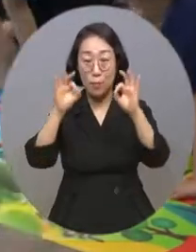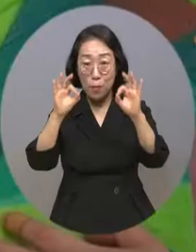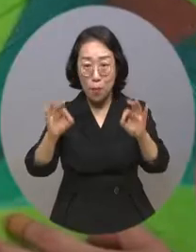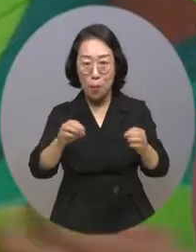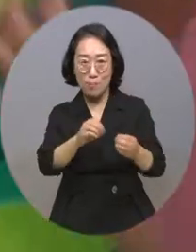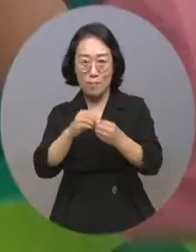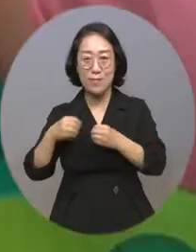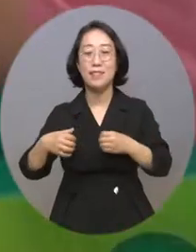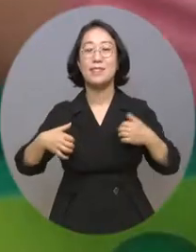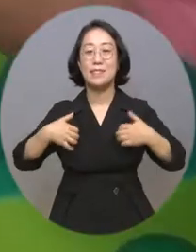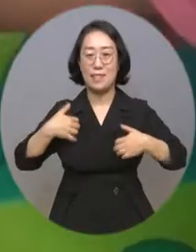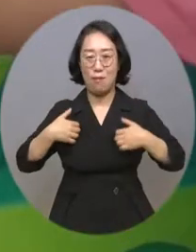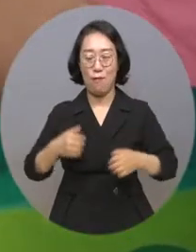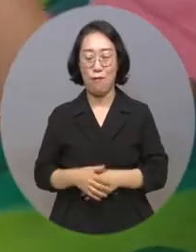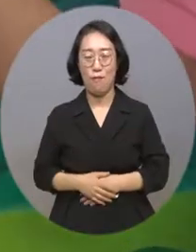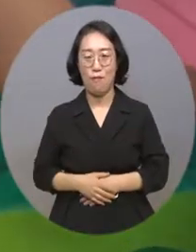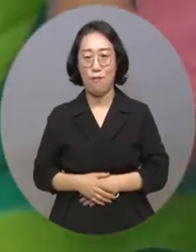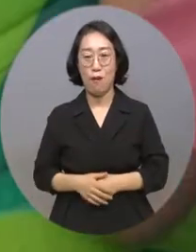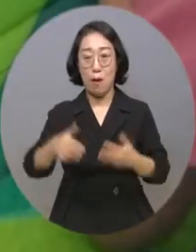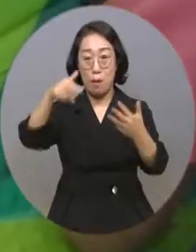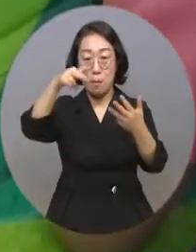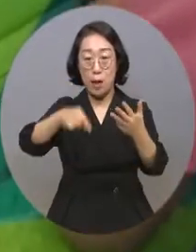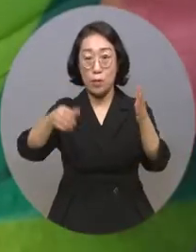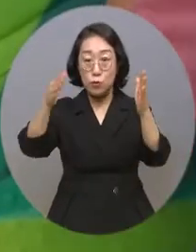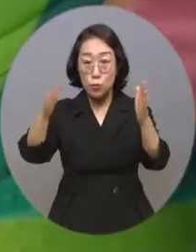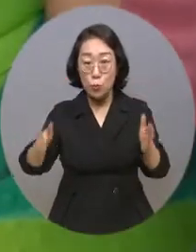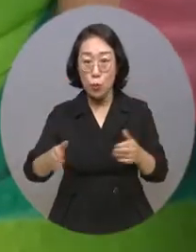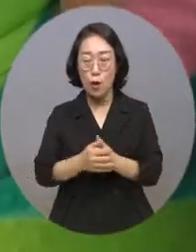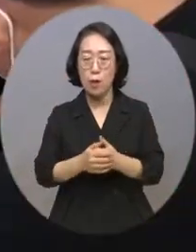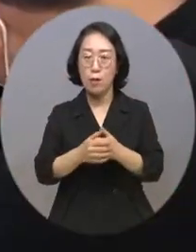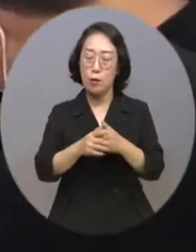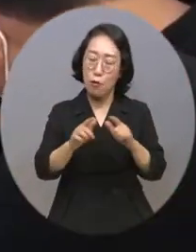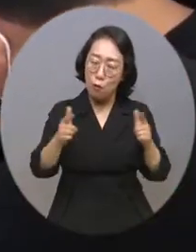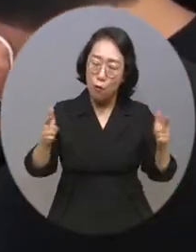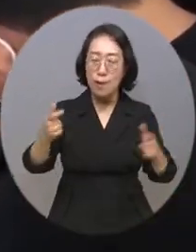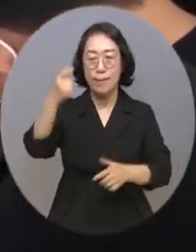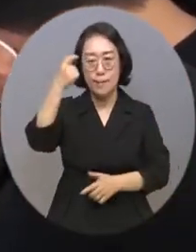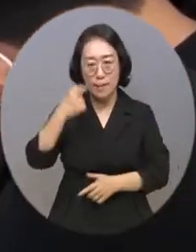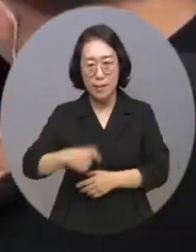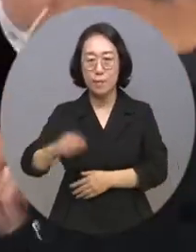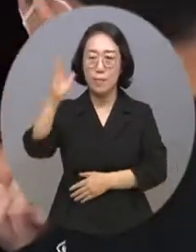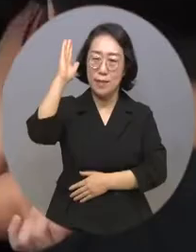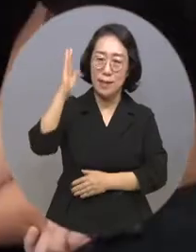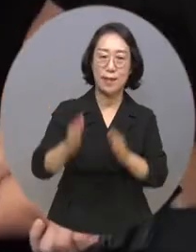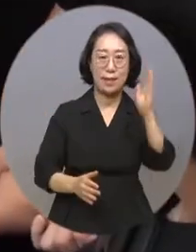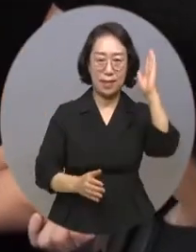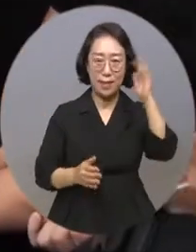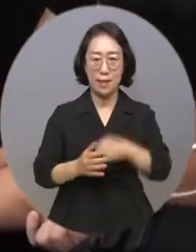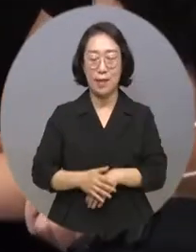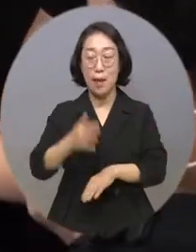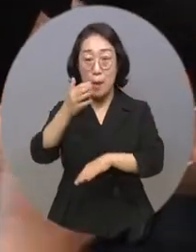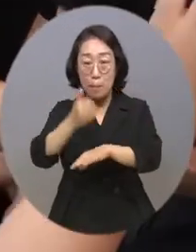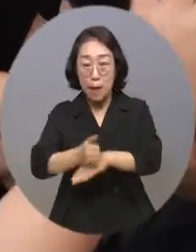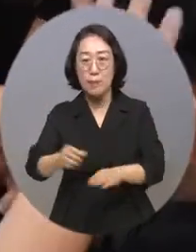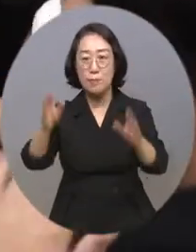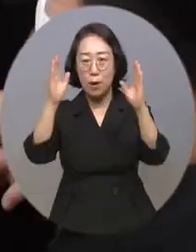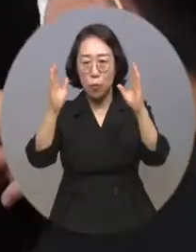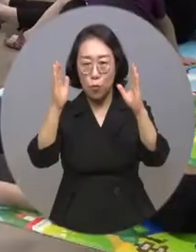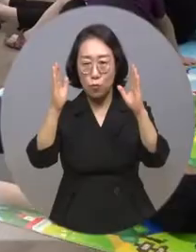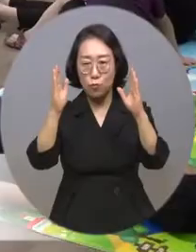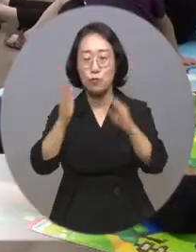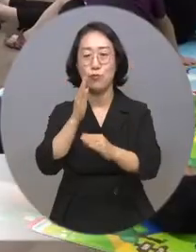뿌듯했어요. 아이들은 8주간의 시간을 다양한 방법으로 표현하며 마지막 수업을 열정적으로 보내고